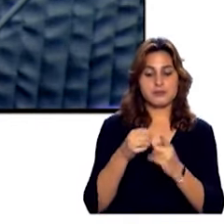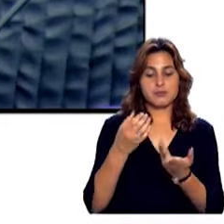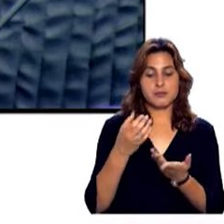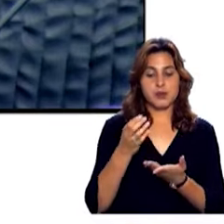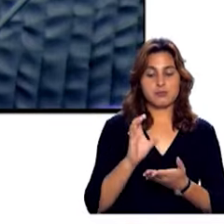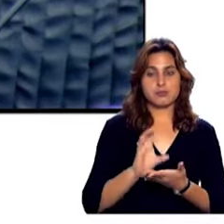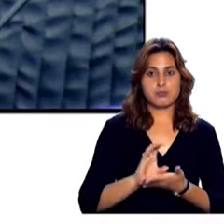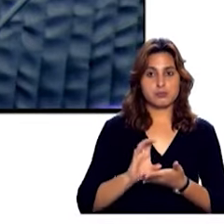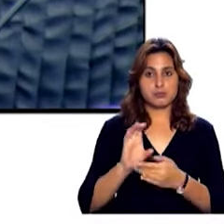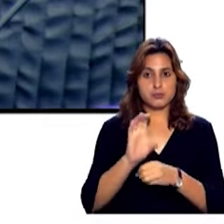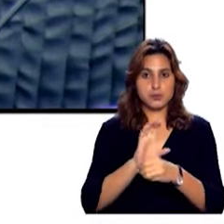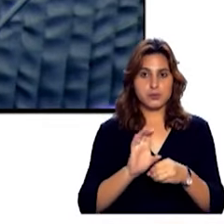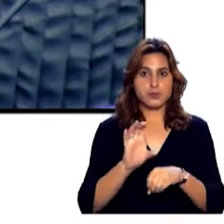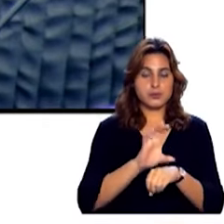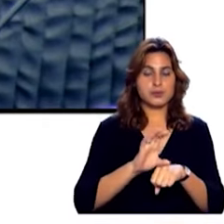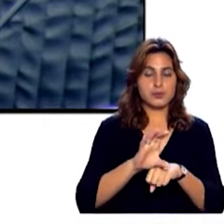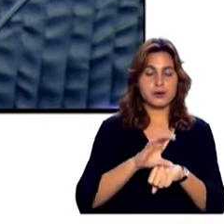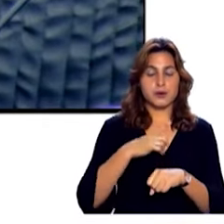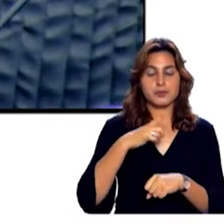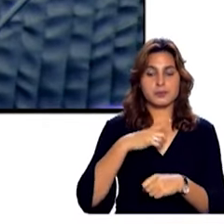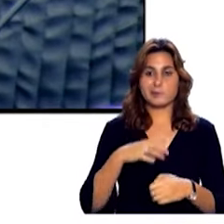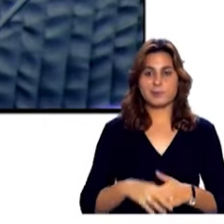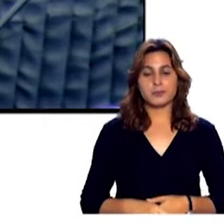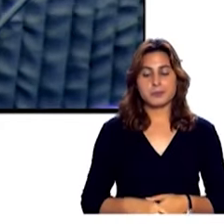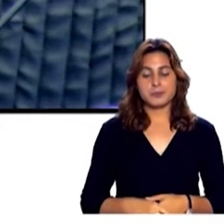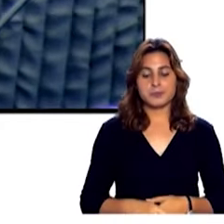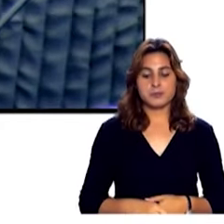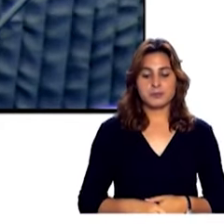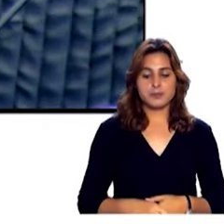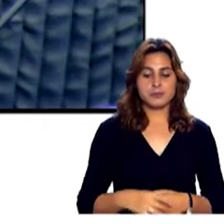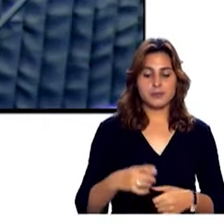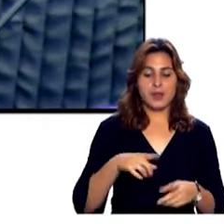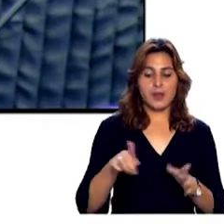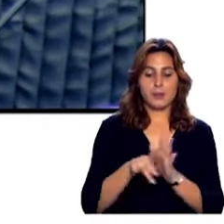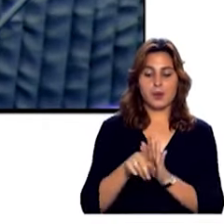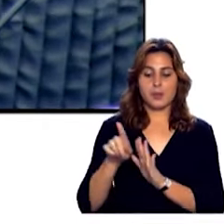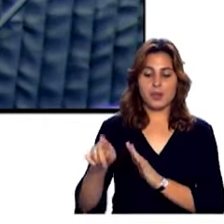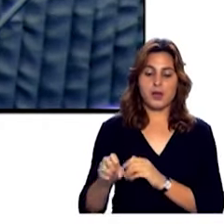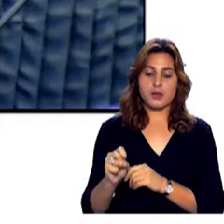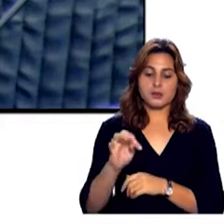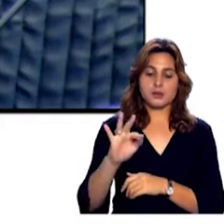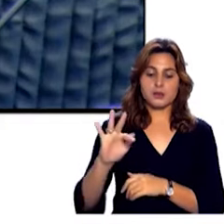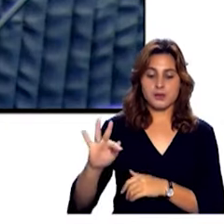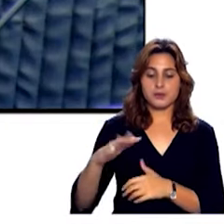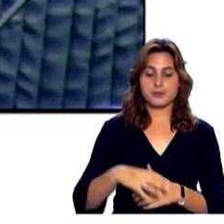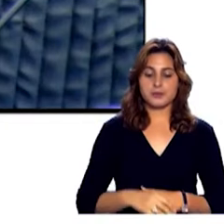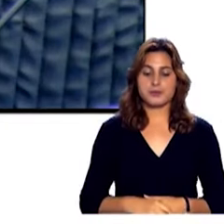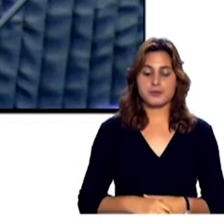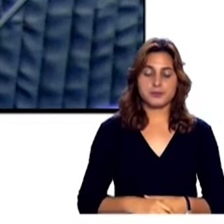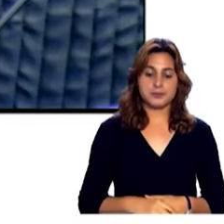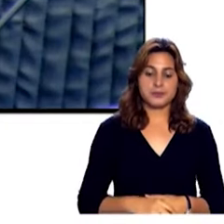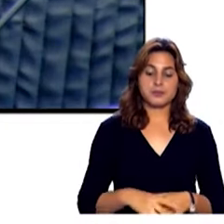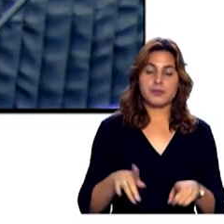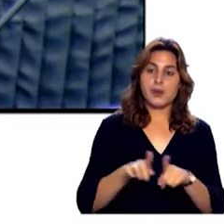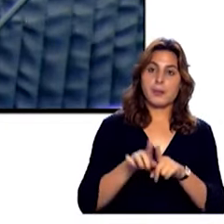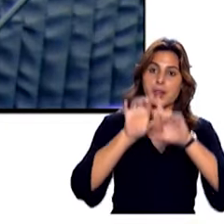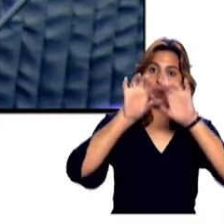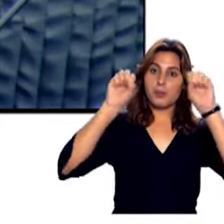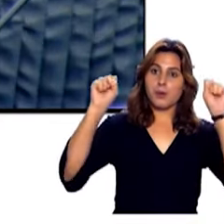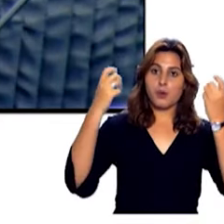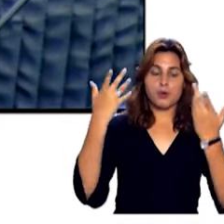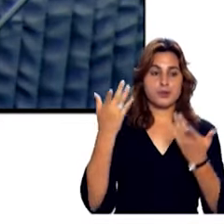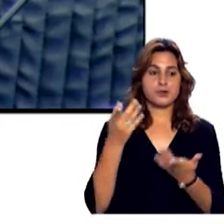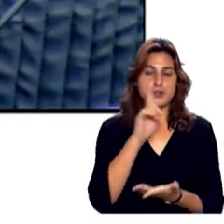donc on va parler ICI de la cour de cassation ET de temps en temps je ferai quelques parles avec le conseil d'état qui doit nécessairement vous intéresser